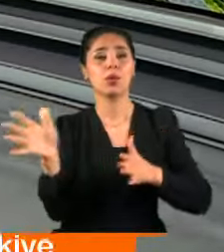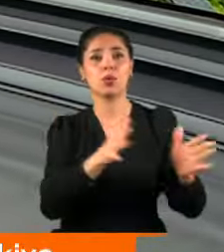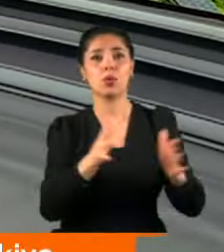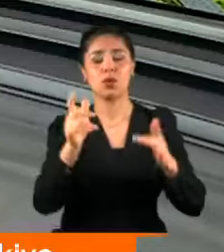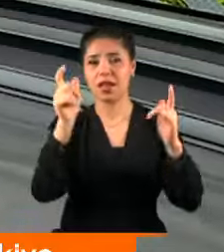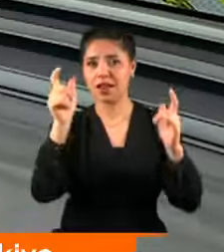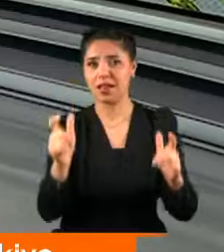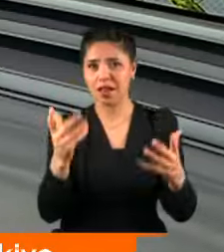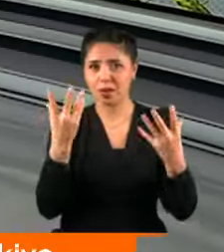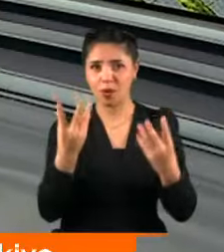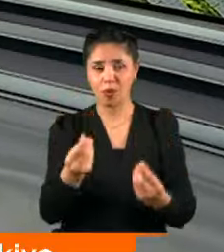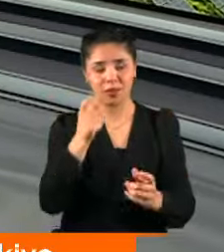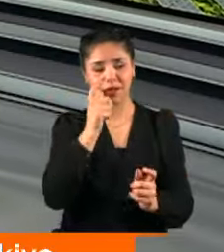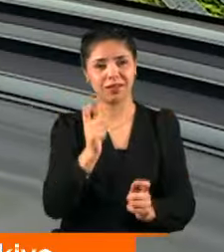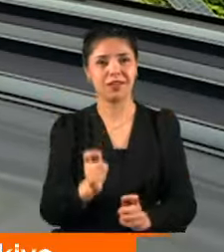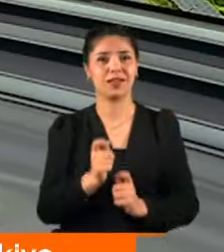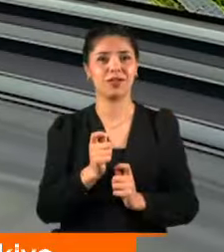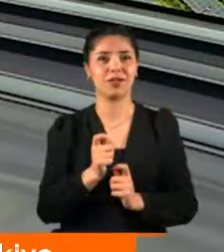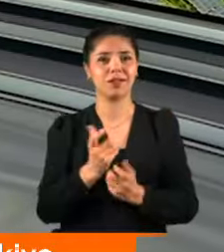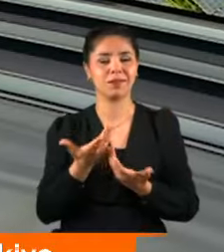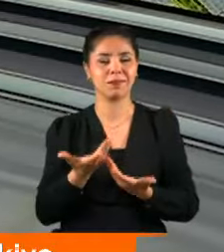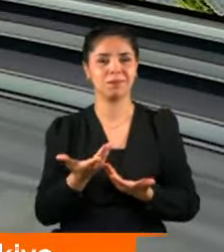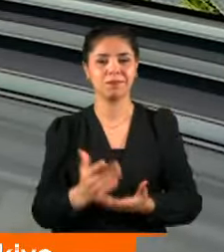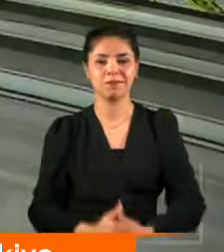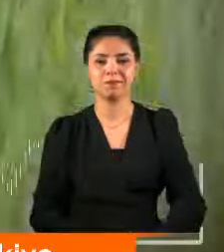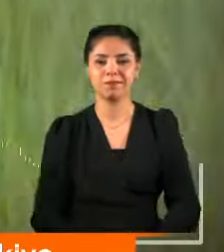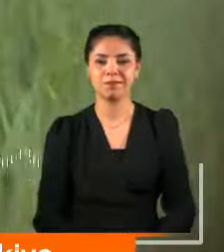rüzgarlı bölgede olması dikkat çekici elbette